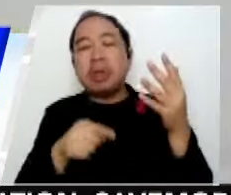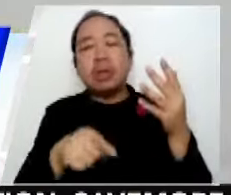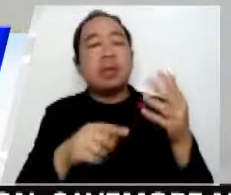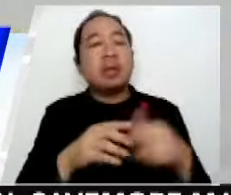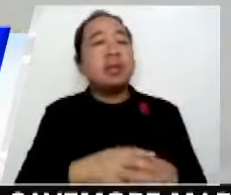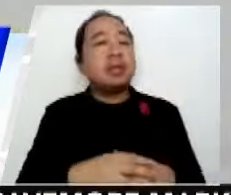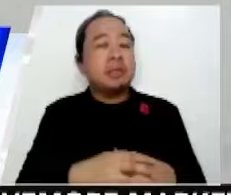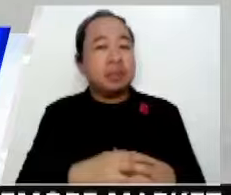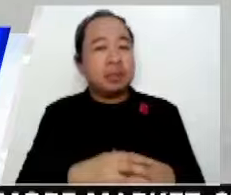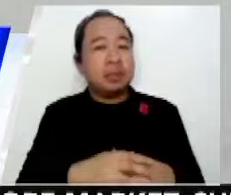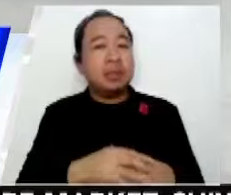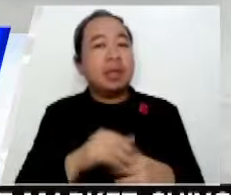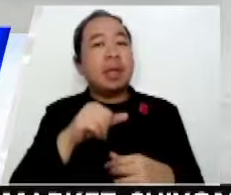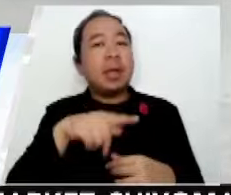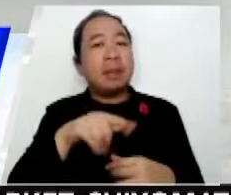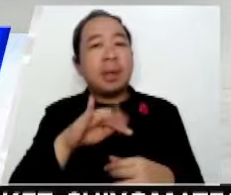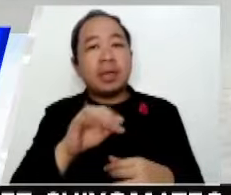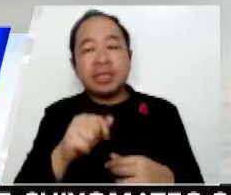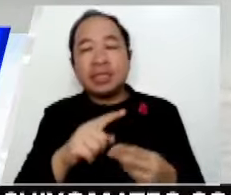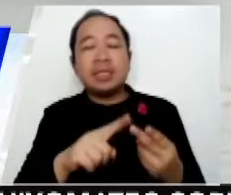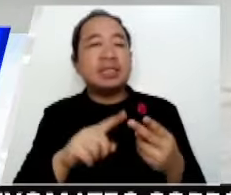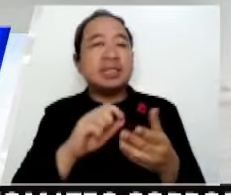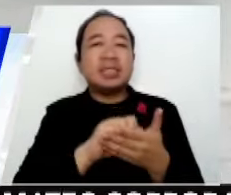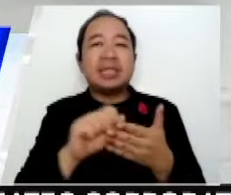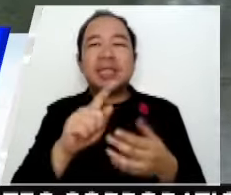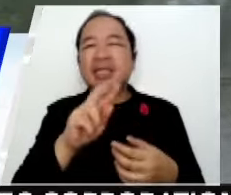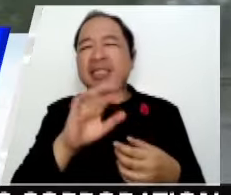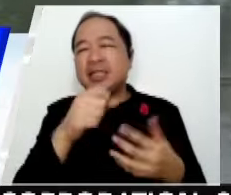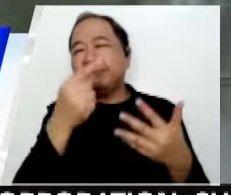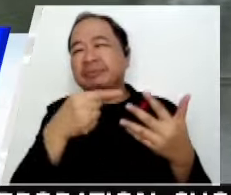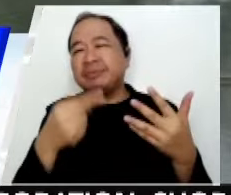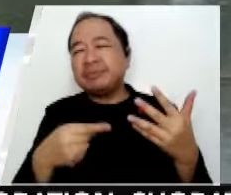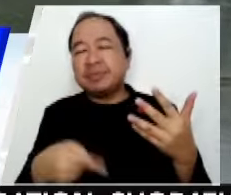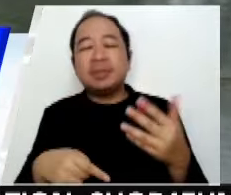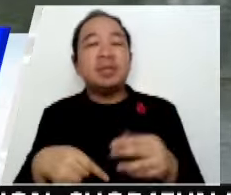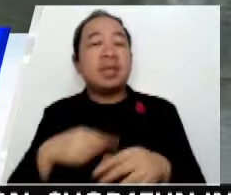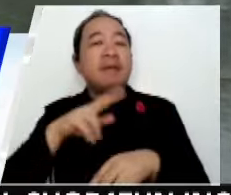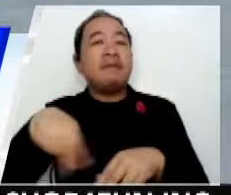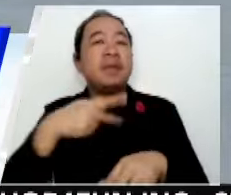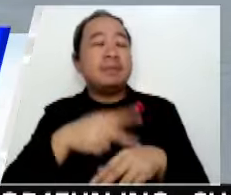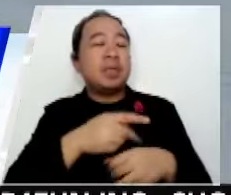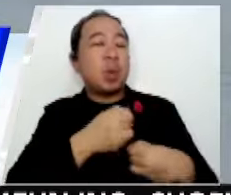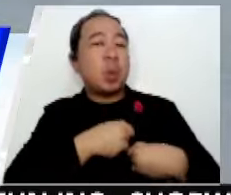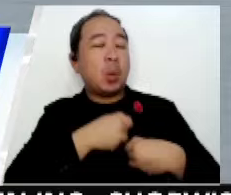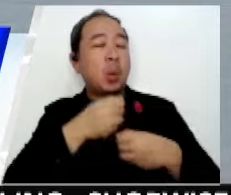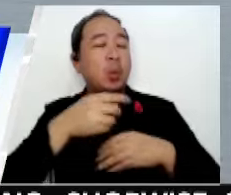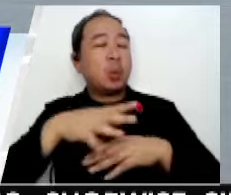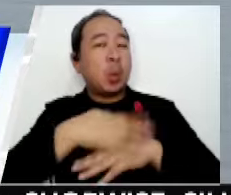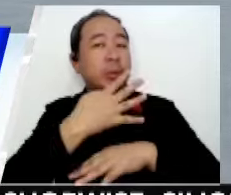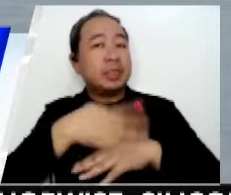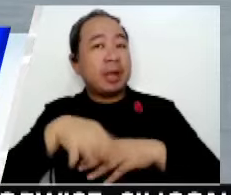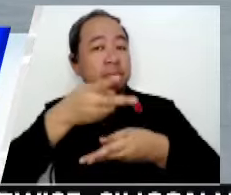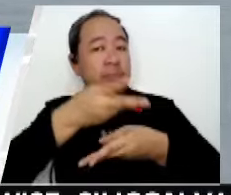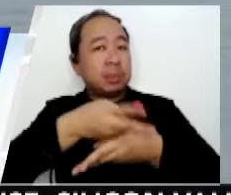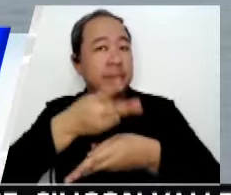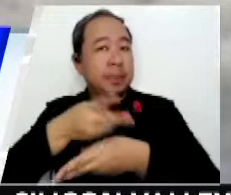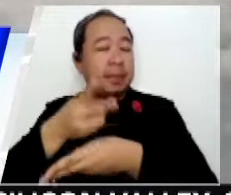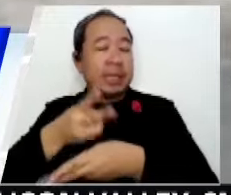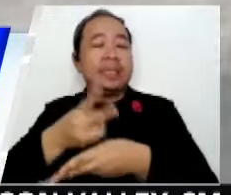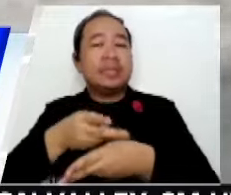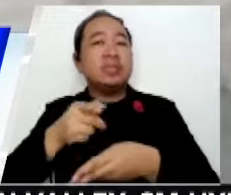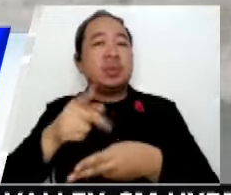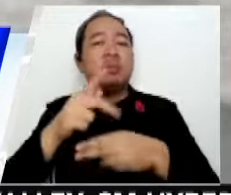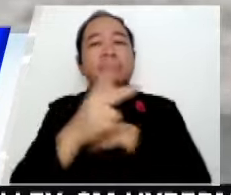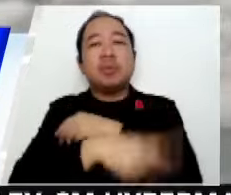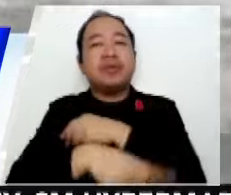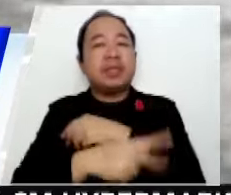Santa Teresita at Calayan. Nakabantay ang Philippine Coast Guard sa mga baybayin sa probinsya. Bawal pa rin pumalaot ang mga mangingisda dahil